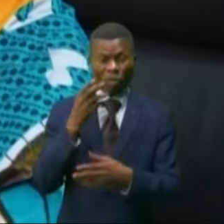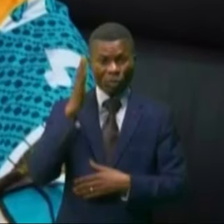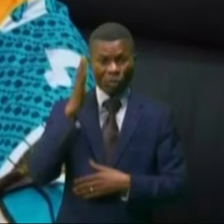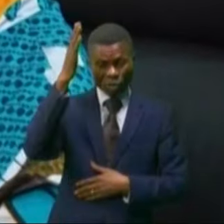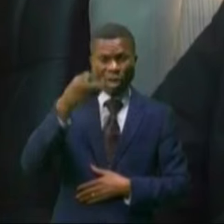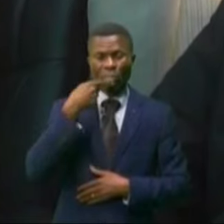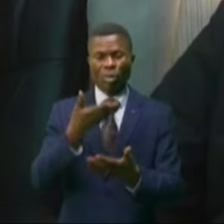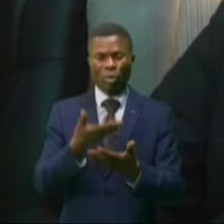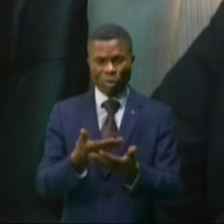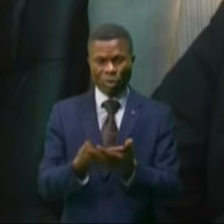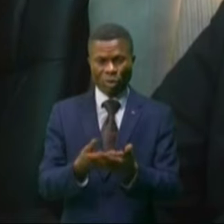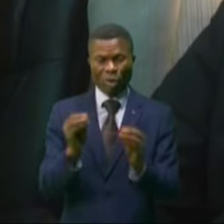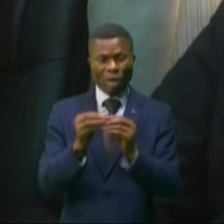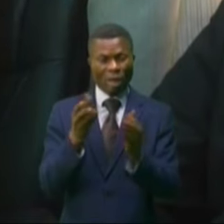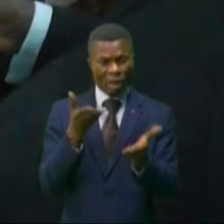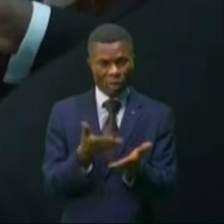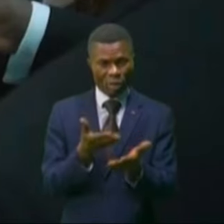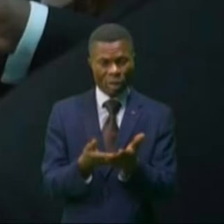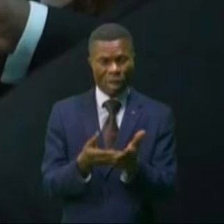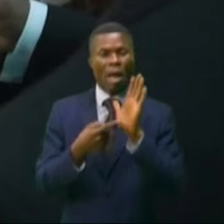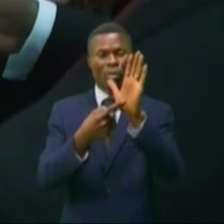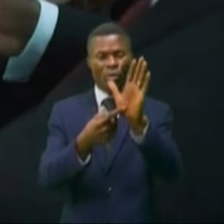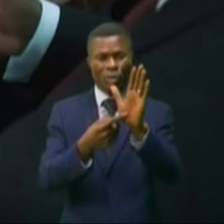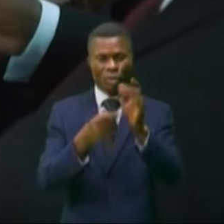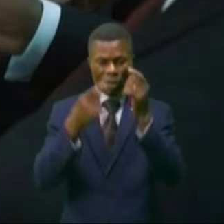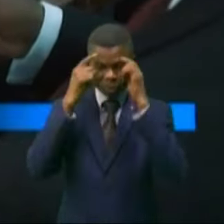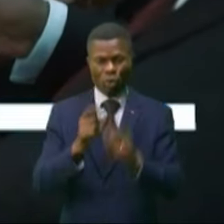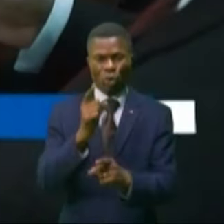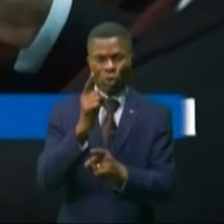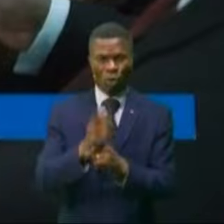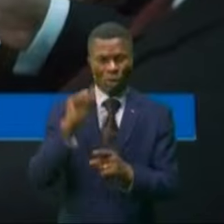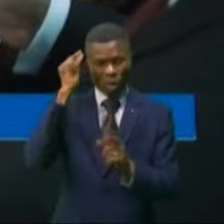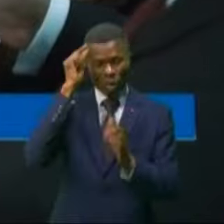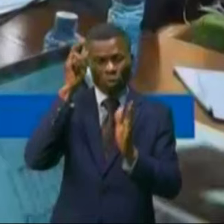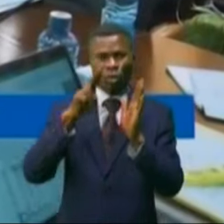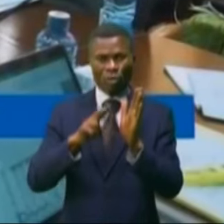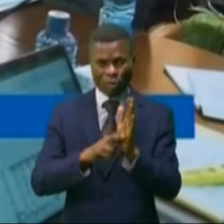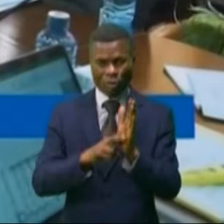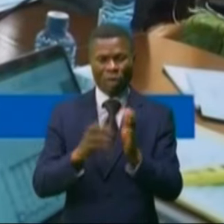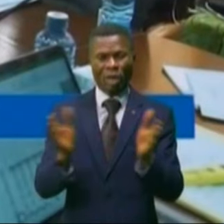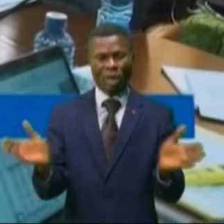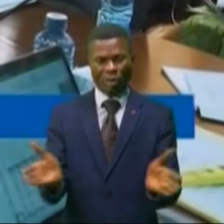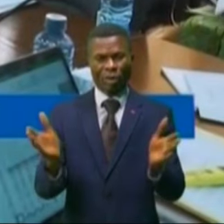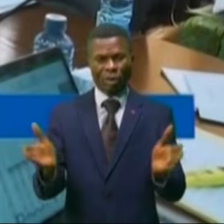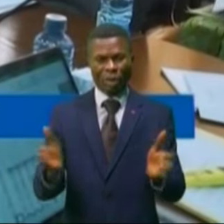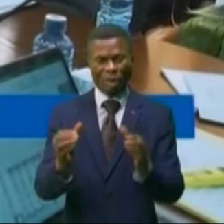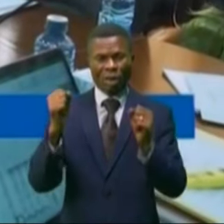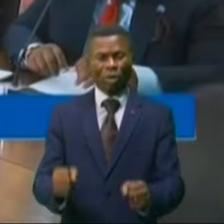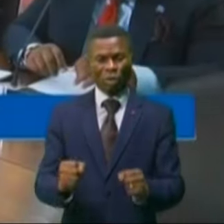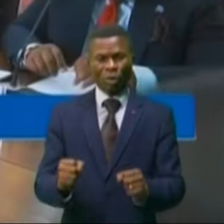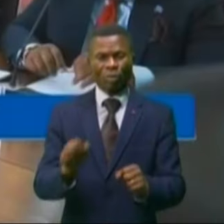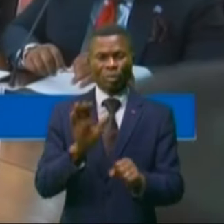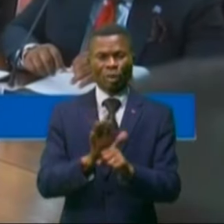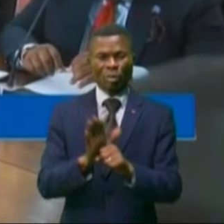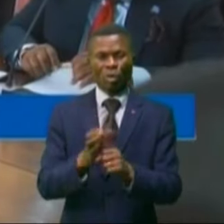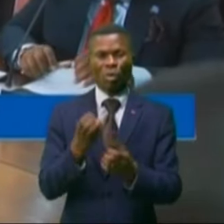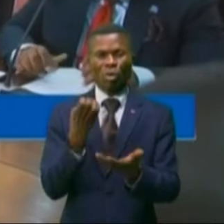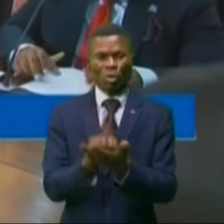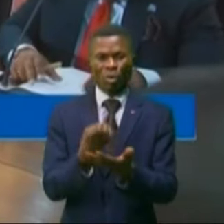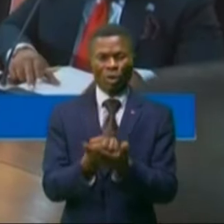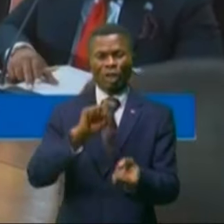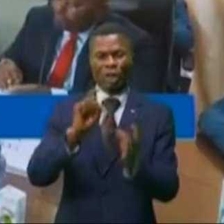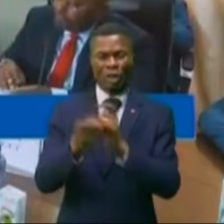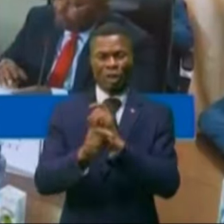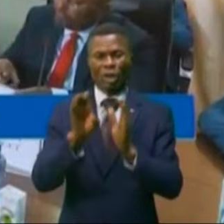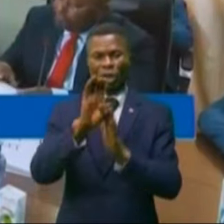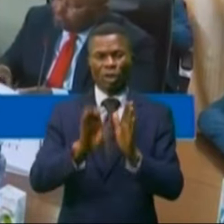discutées lors de cette réunion témoignent de la détermination du gouvernement à renforcer la stabilité macroéconomique et améliorer